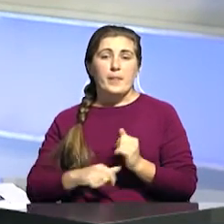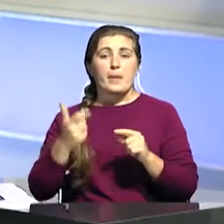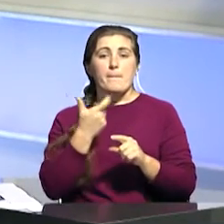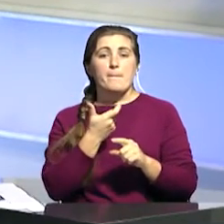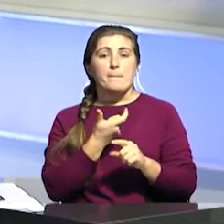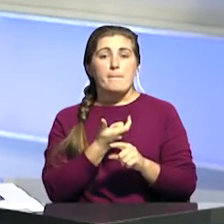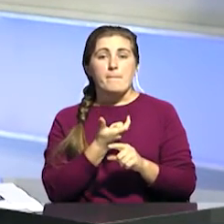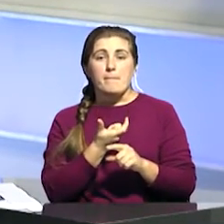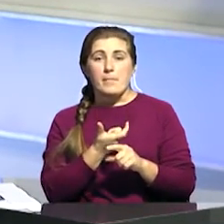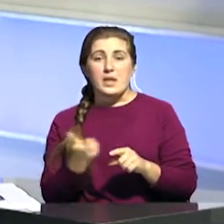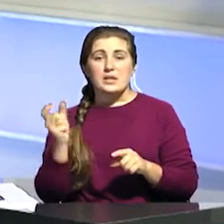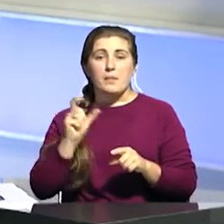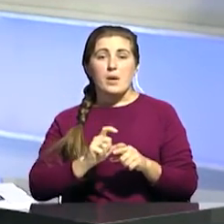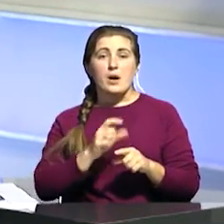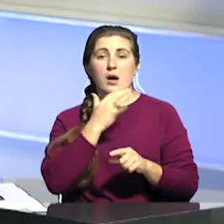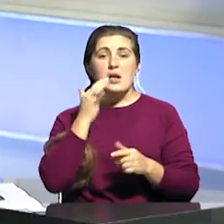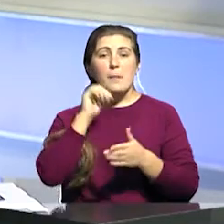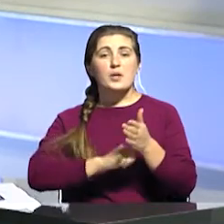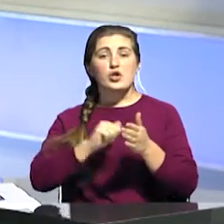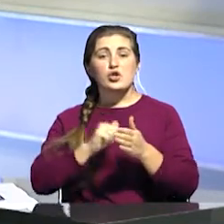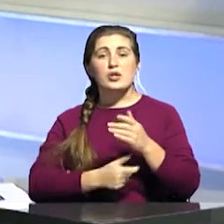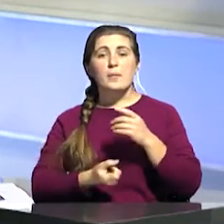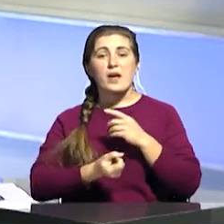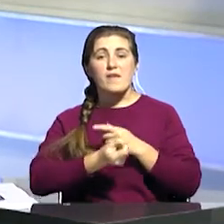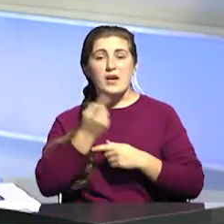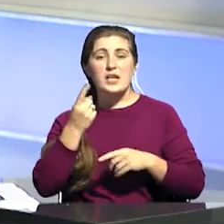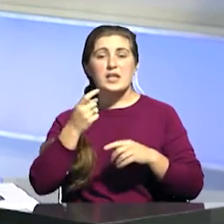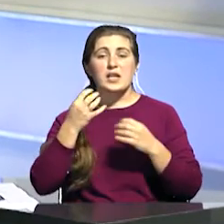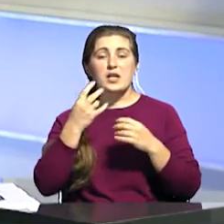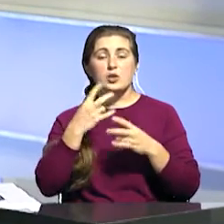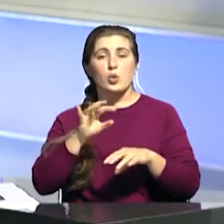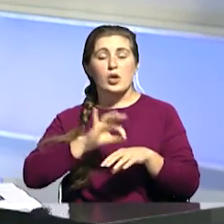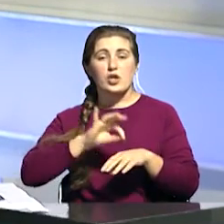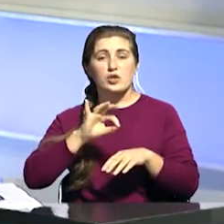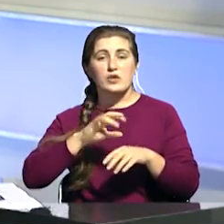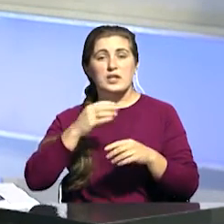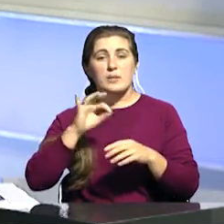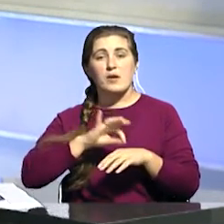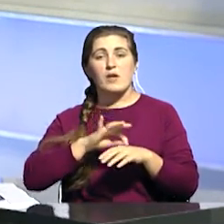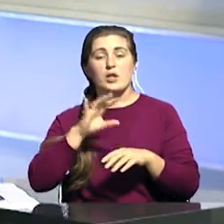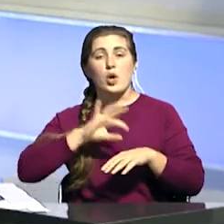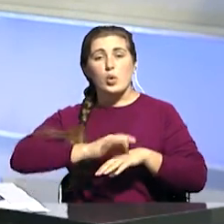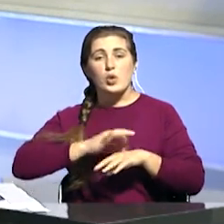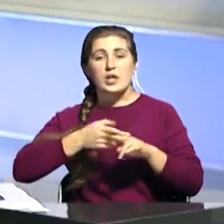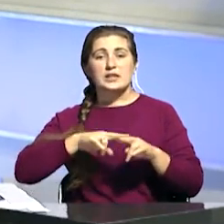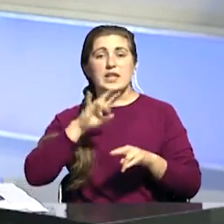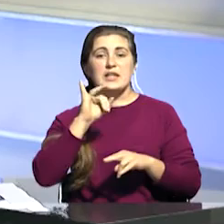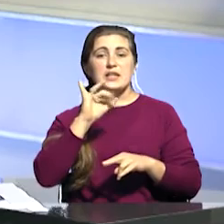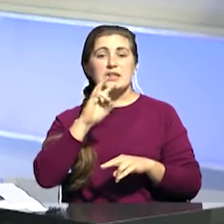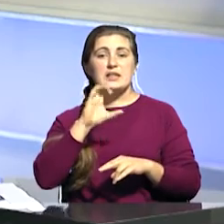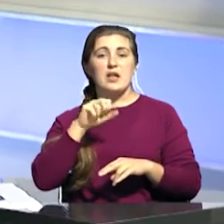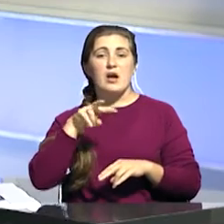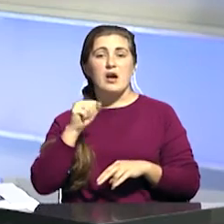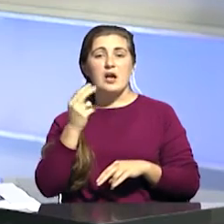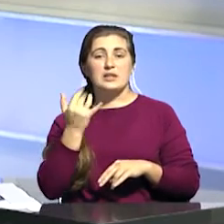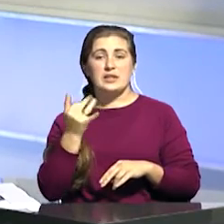максимально причина появления злокачественных заболеваний кожи – это инсоляция, что, собственно, не характерно